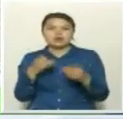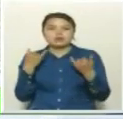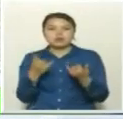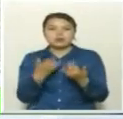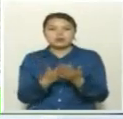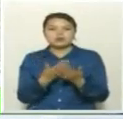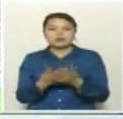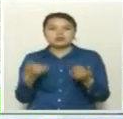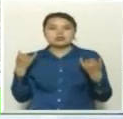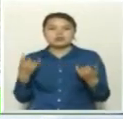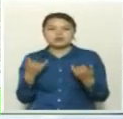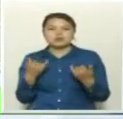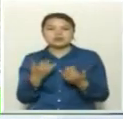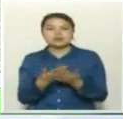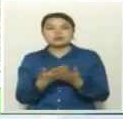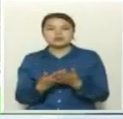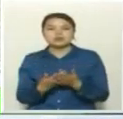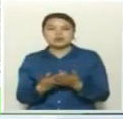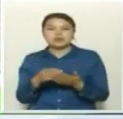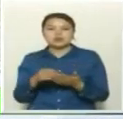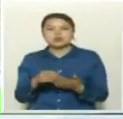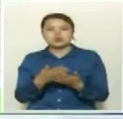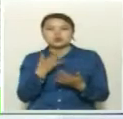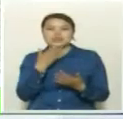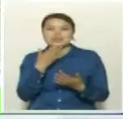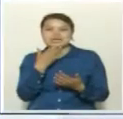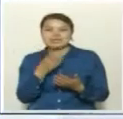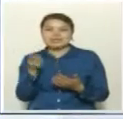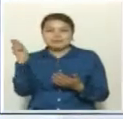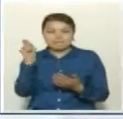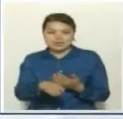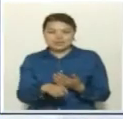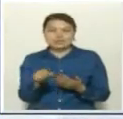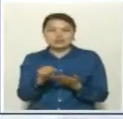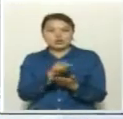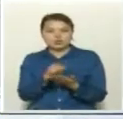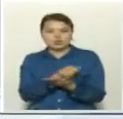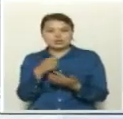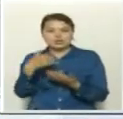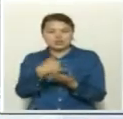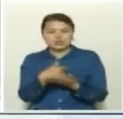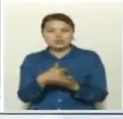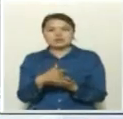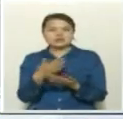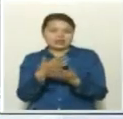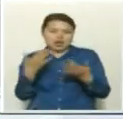тұрақты еңбек етуге келген шетел азаматтан осы жерге келіп тіркелсеңіздер болады. Шетел азаматтан тіркеу қызметі